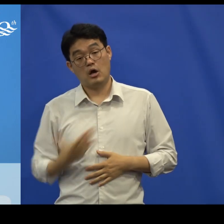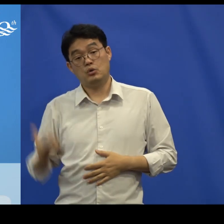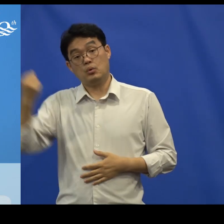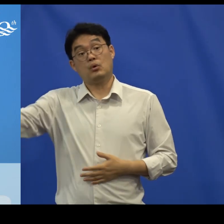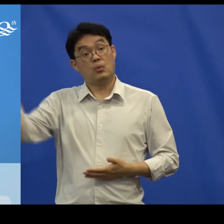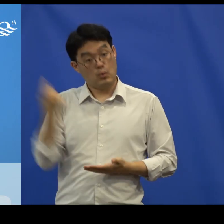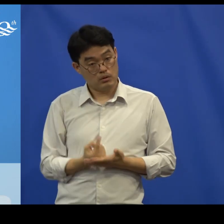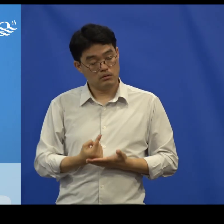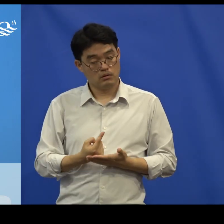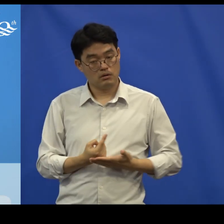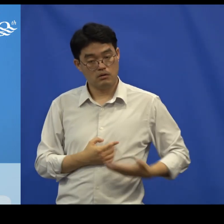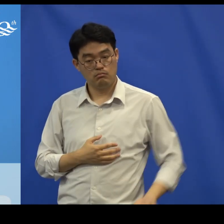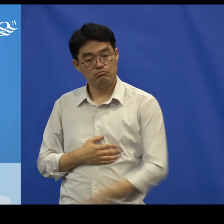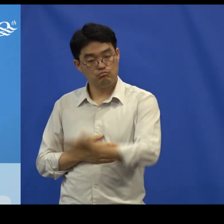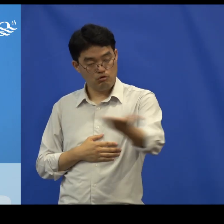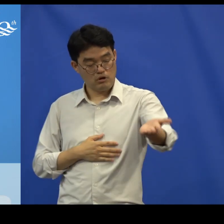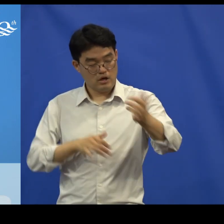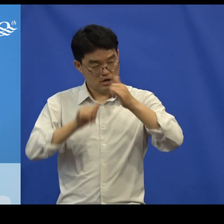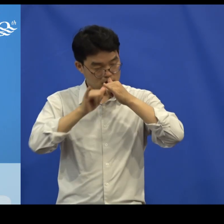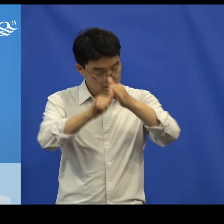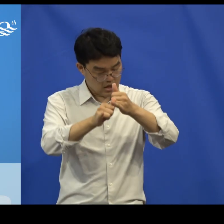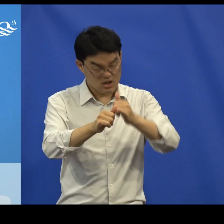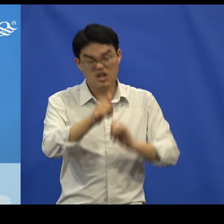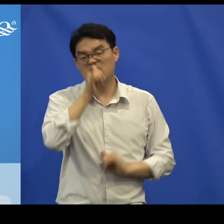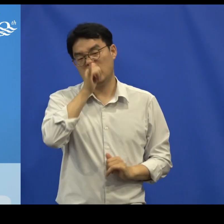대로 갚아주겠다.